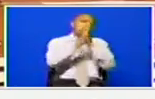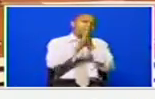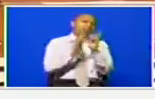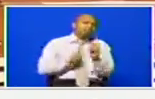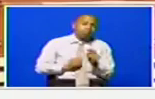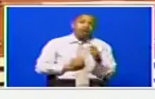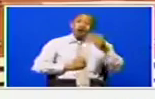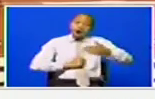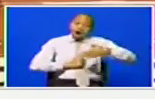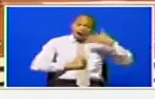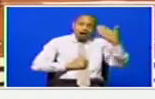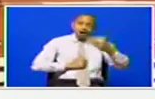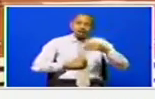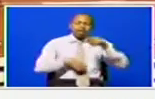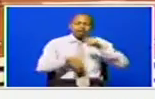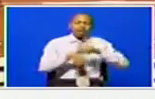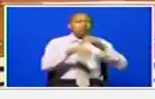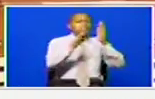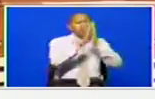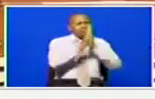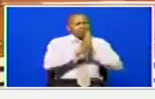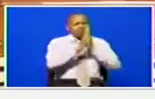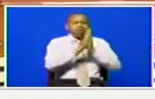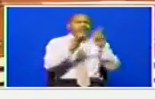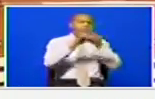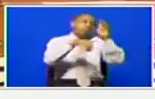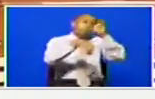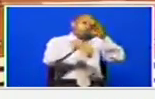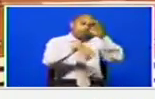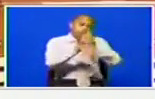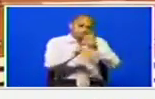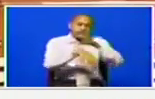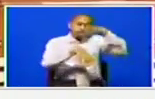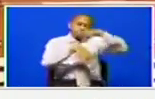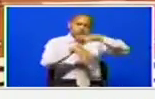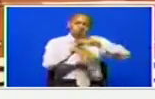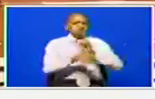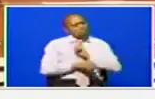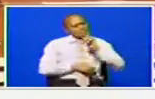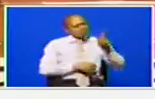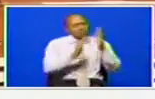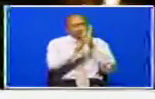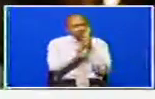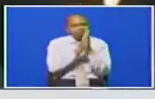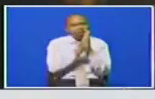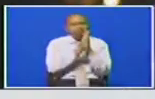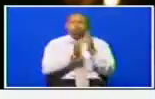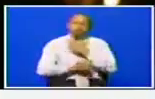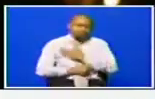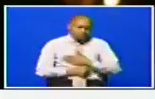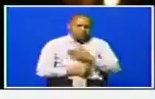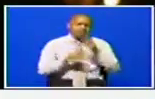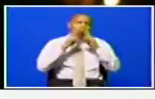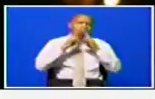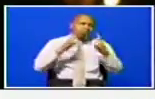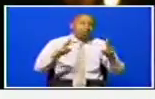kila siku naona kila mtu anainua mikono na ni maombi misikitini, kanisani, kila mtu ni muombe kusema yeye wala tuachieni basi amani. Hata